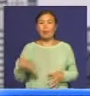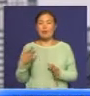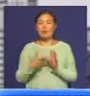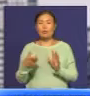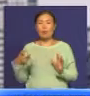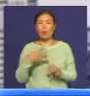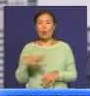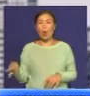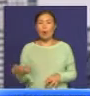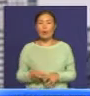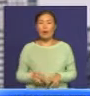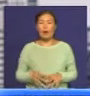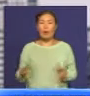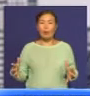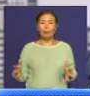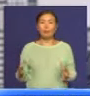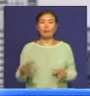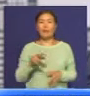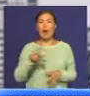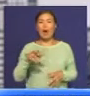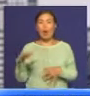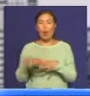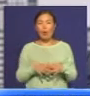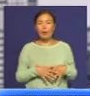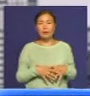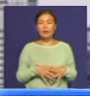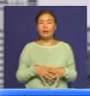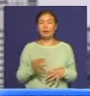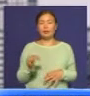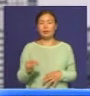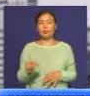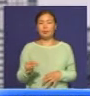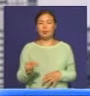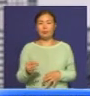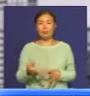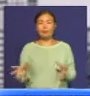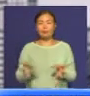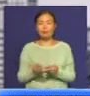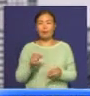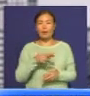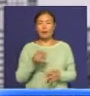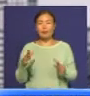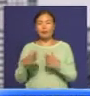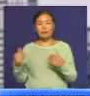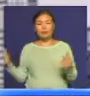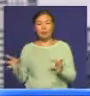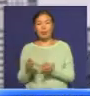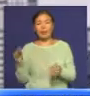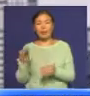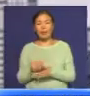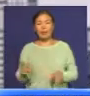700 миллионов. Это совместно с фондом «Дому». Этот проект был начат совместно «Атомикенгер», вот это дополнительно